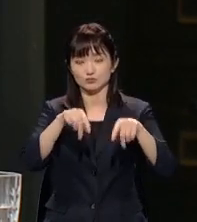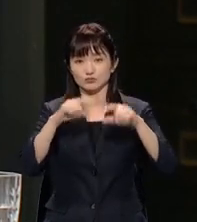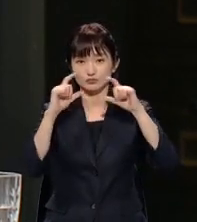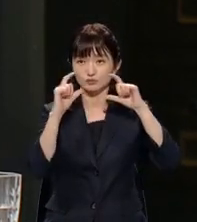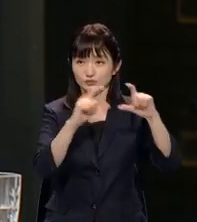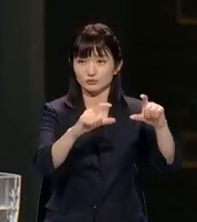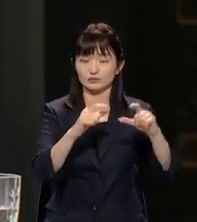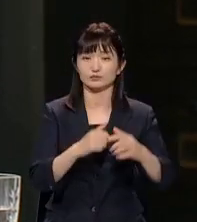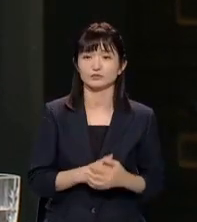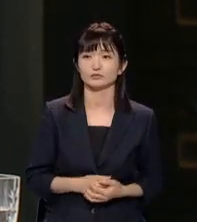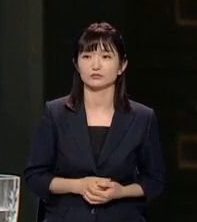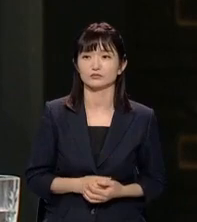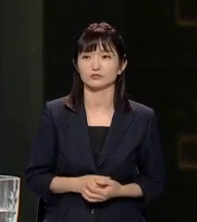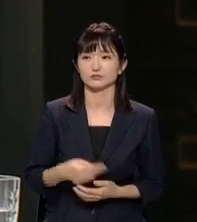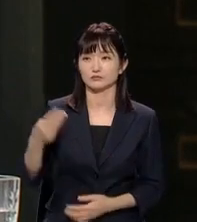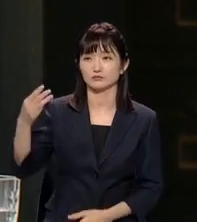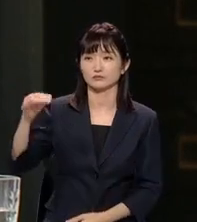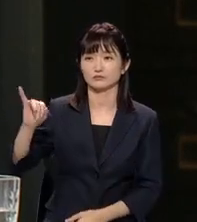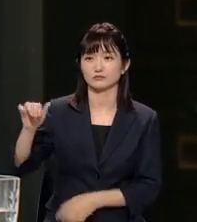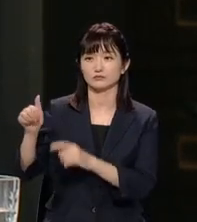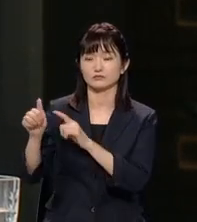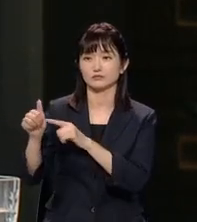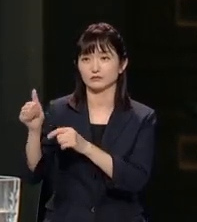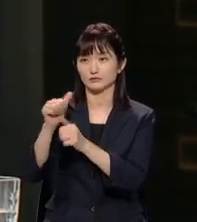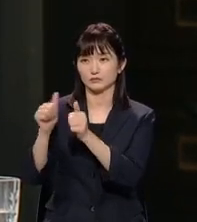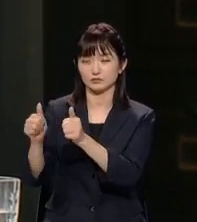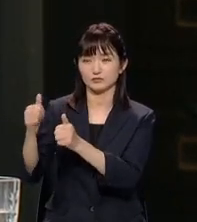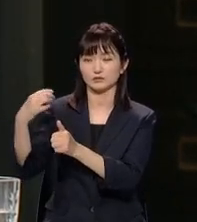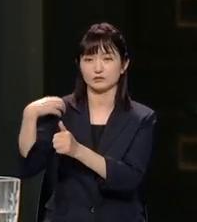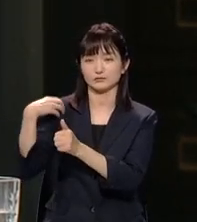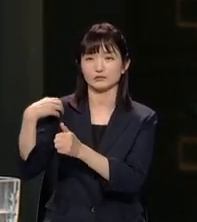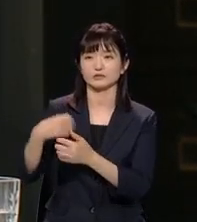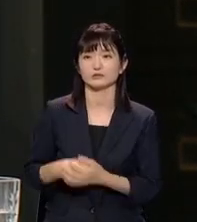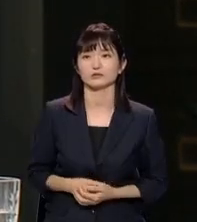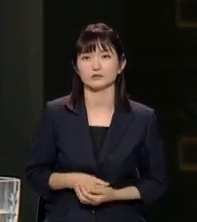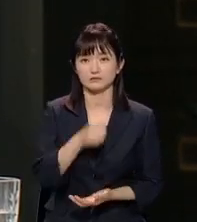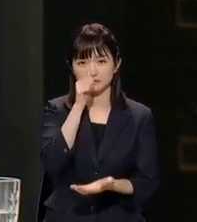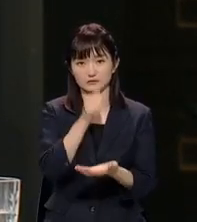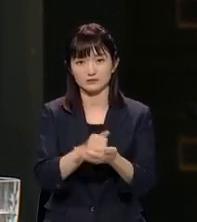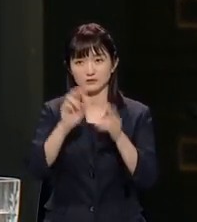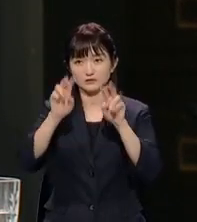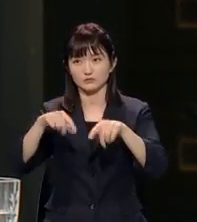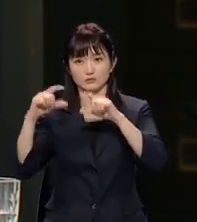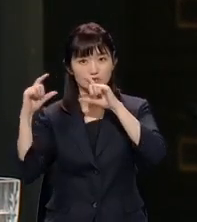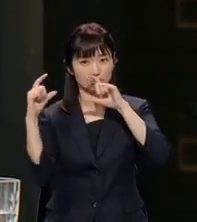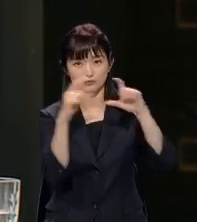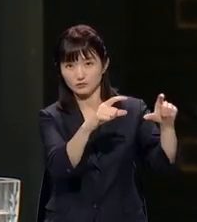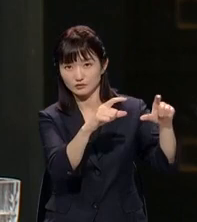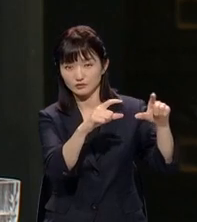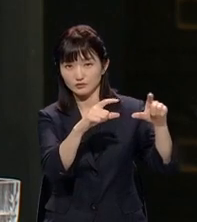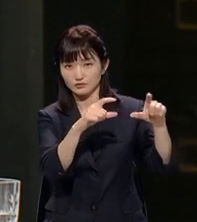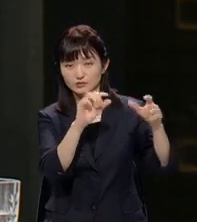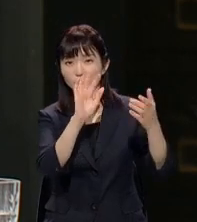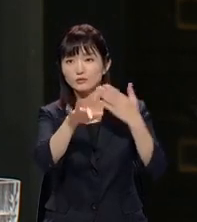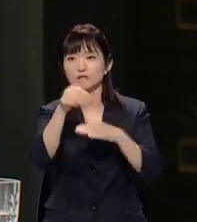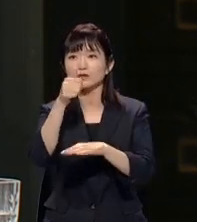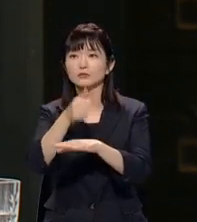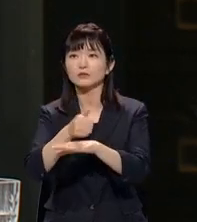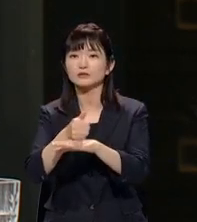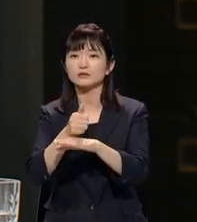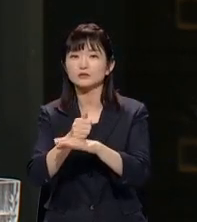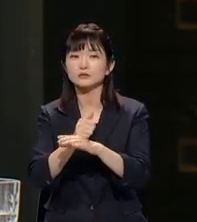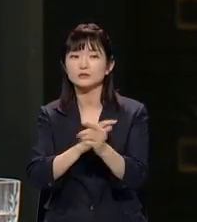그때 리처드 기어가 변호사였는데이 무죄 판결 이후에 마지막 면회를 갑니다이